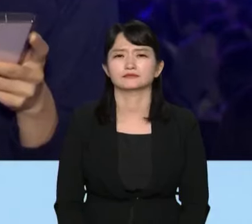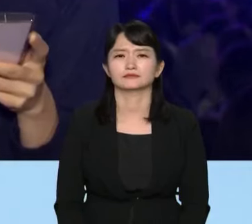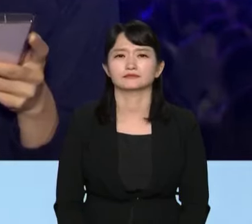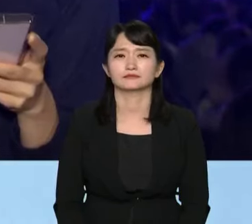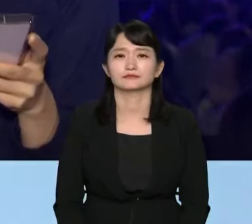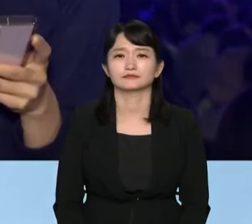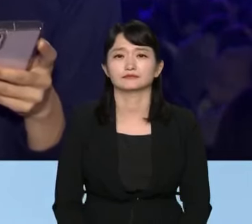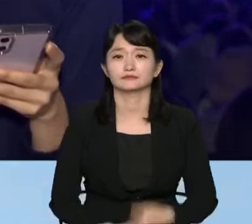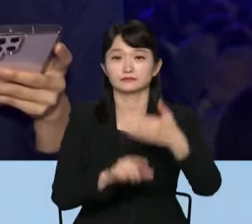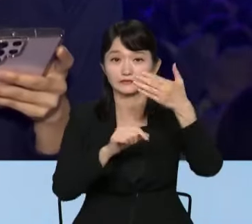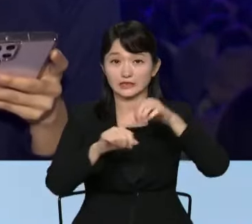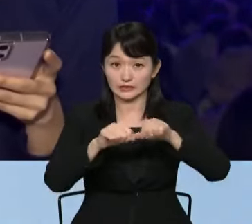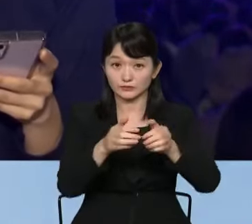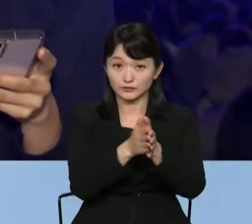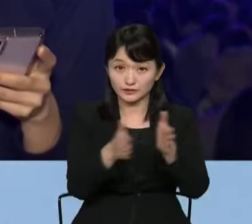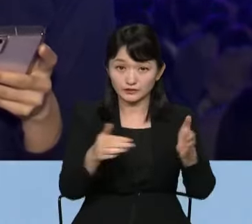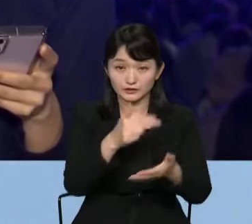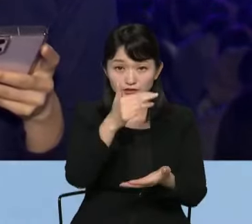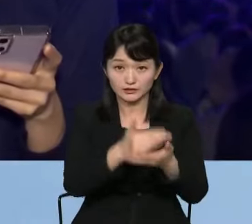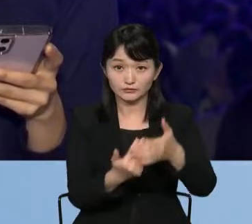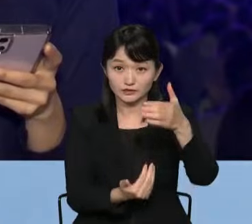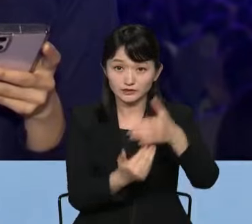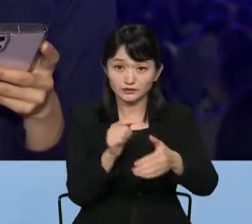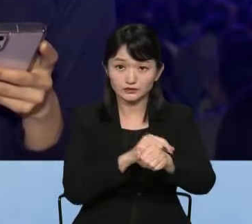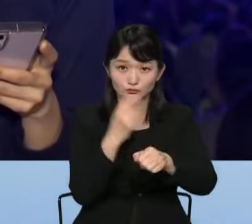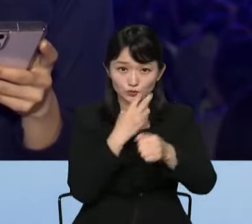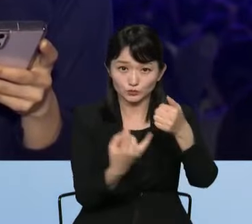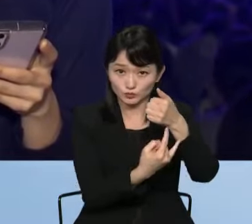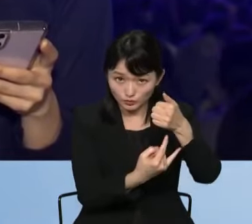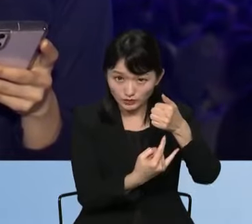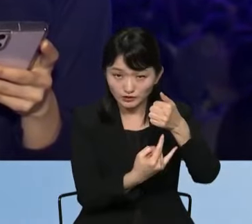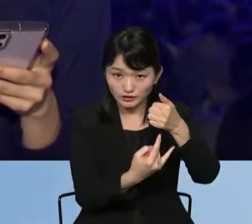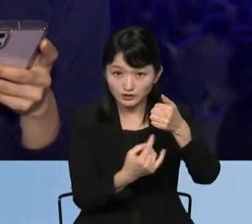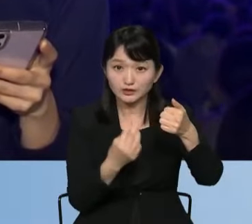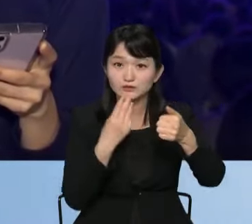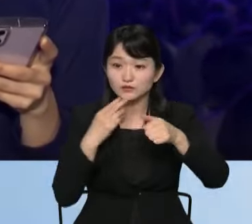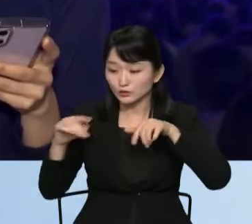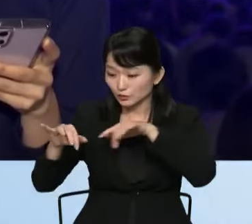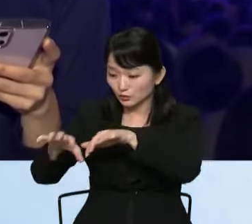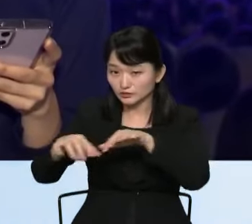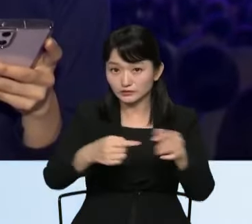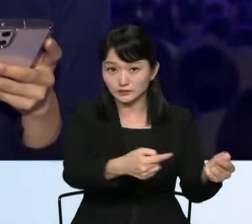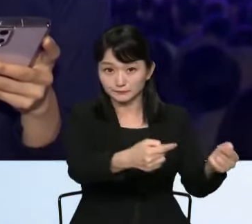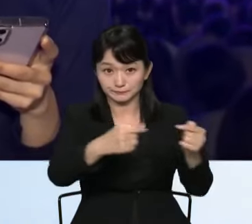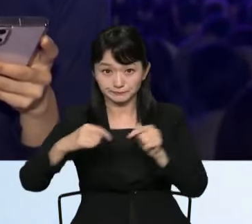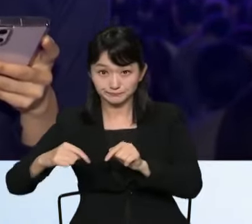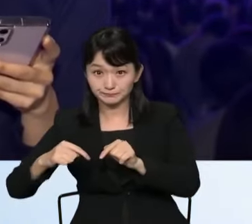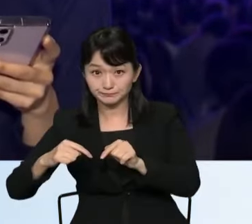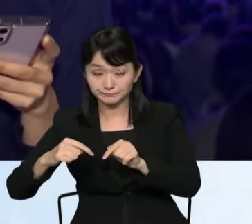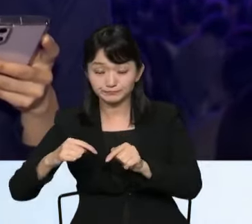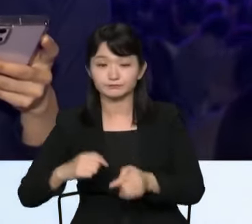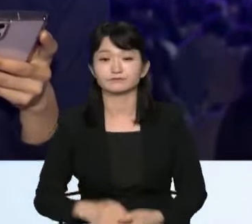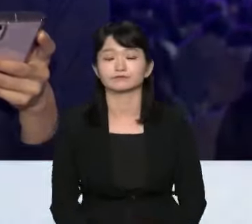네, 그리고 지난달에 활동을 시작한 이태원 참사 특별조사위원회도 서울 광장에 지금 나와 있는 거죠?